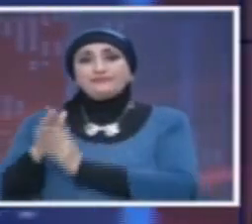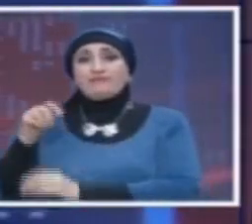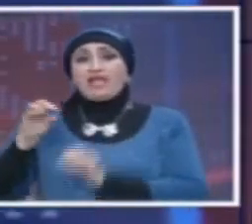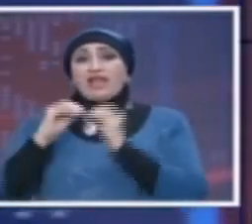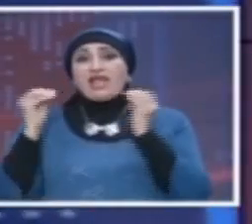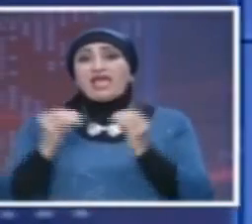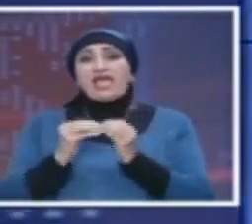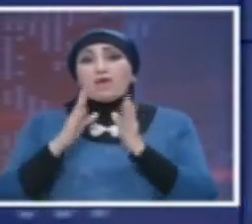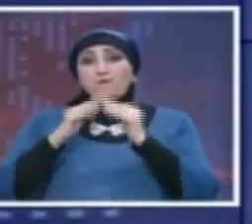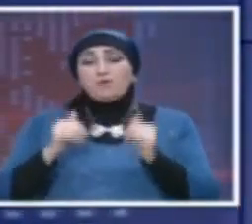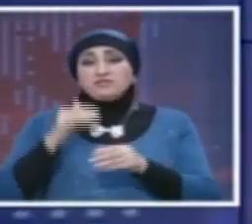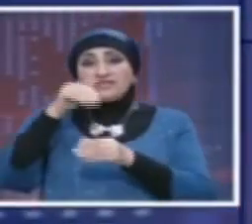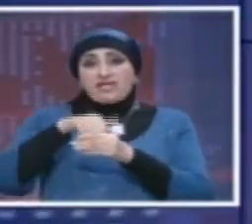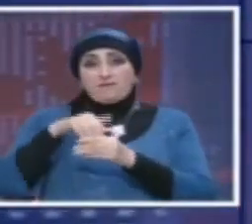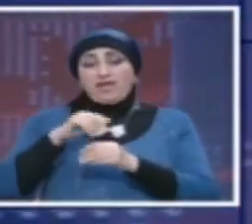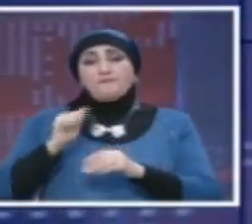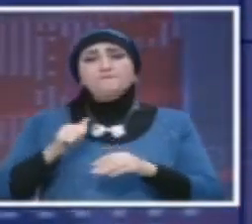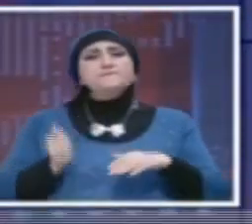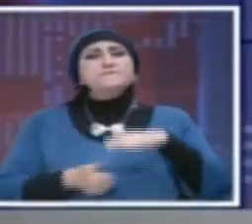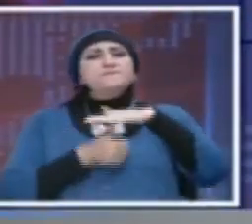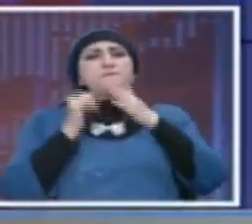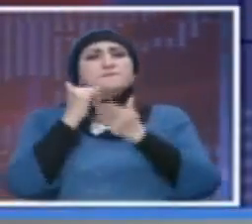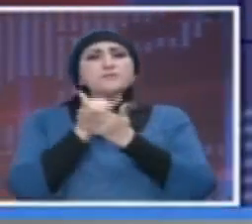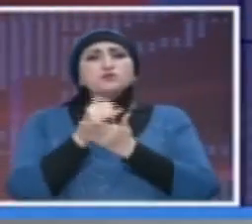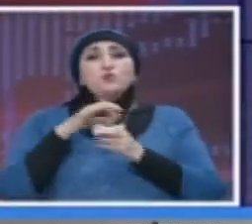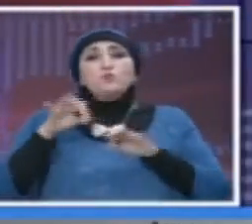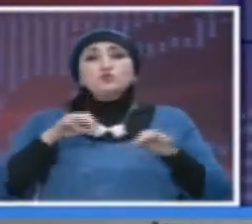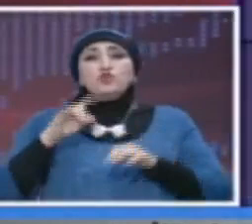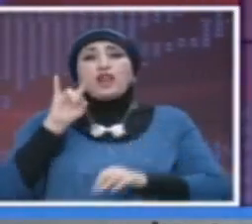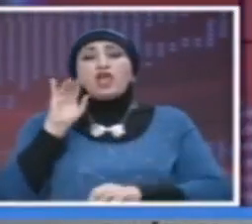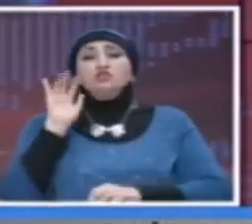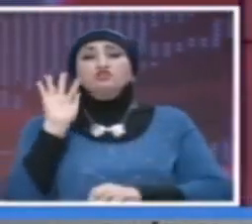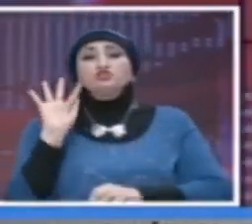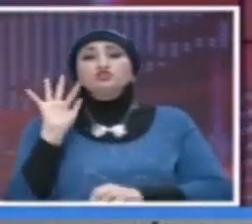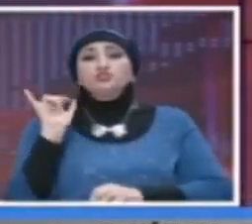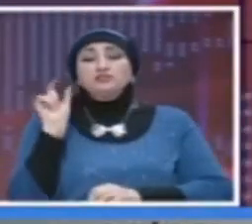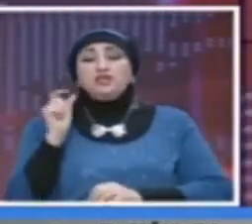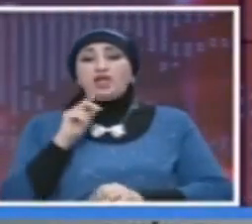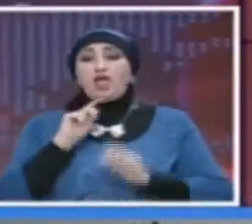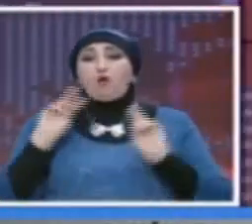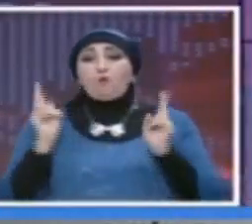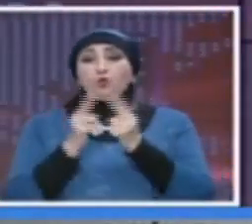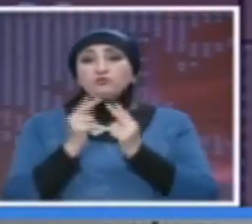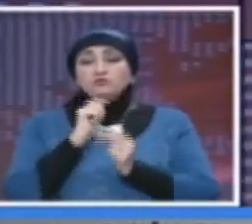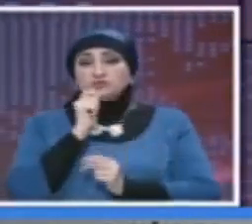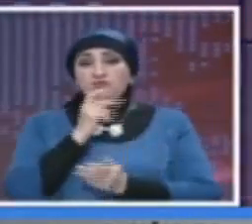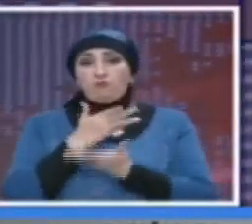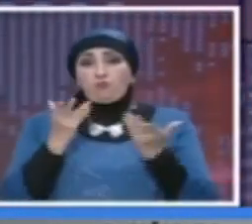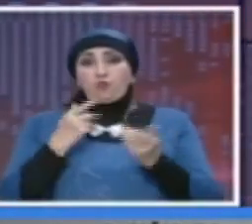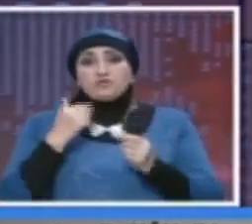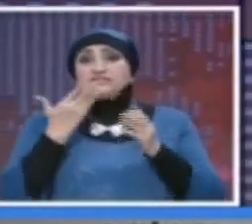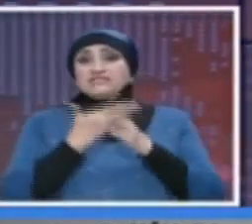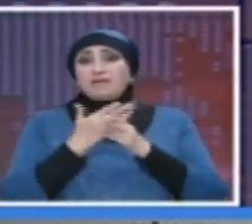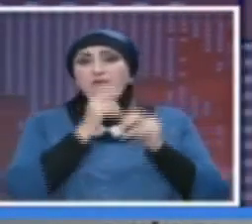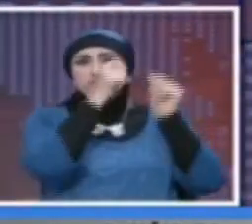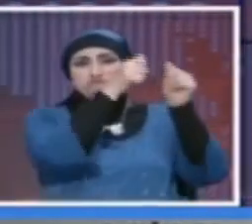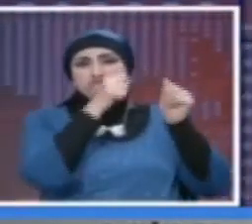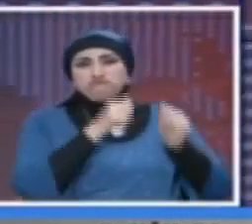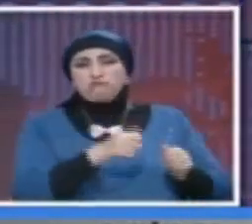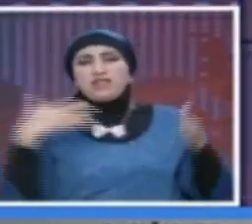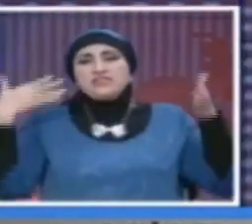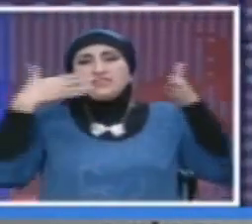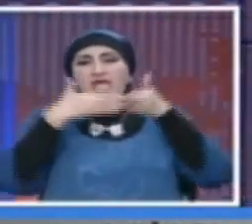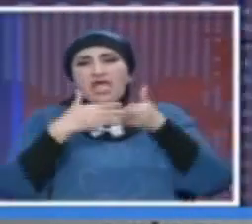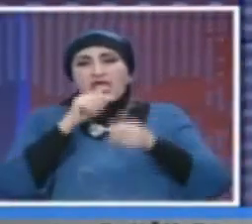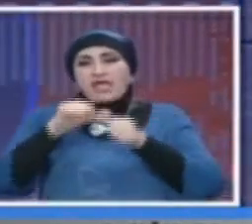تعقد الهيئة الوطنية للانتخابات برئاسة المستشار لاشين إبراهيم مؤتمرا صحفيا غدا لإعلان النتيجة النهائية